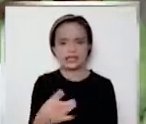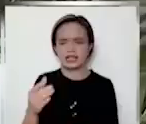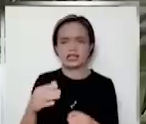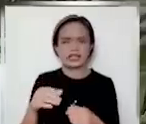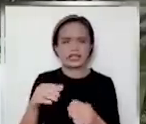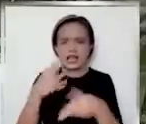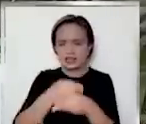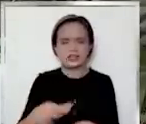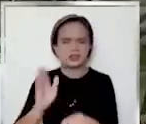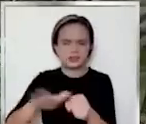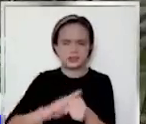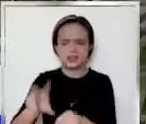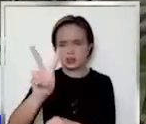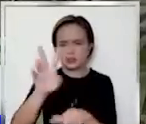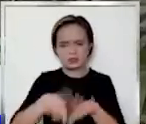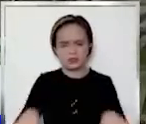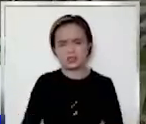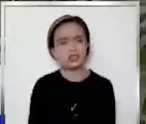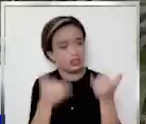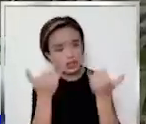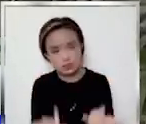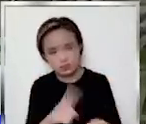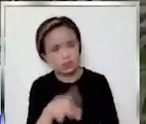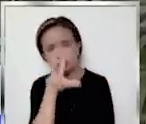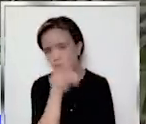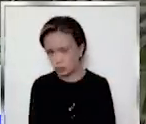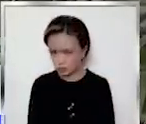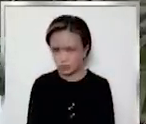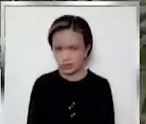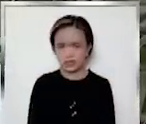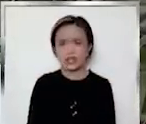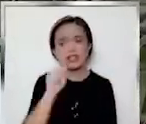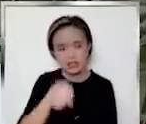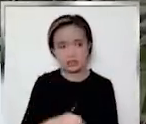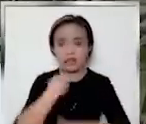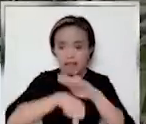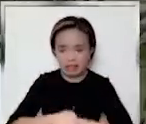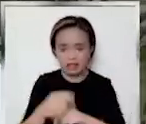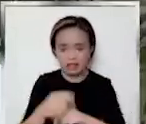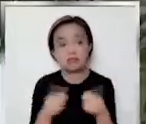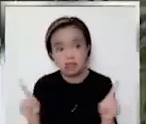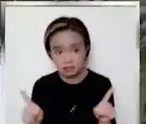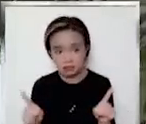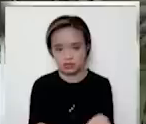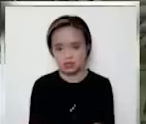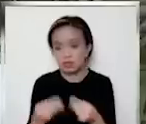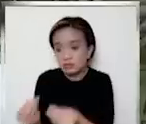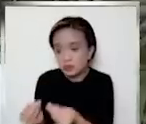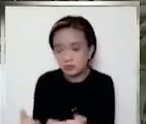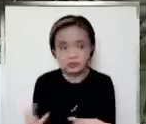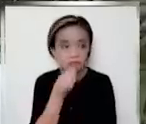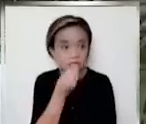anak. Sa panahon ngayon, hindi na po. Practical na eh. Oo, mag-aana ka. Kaya lang, yung papakain mo, problema mo, di